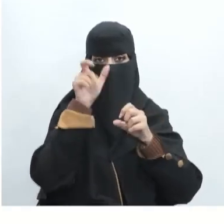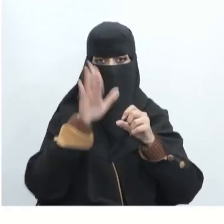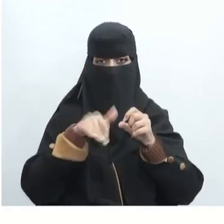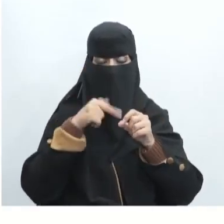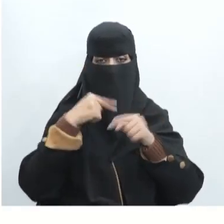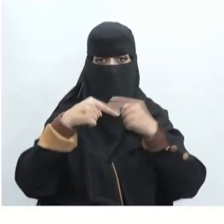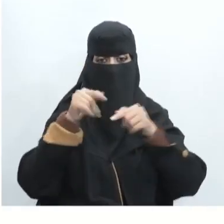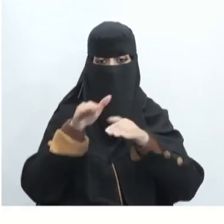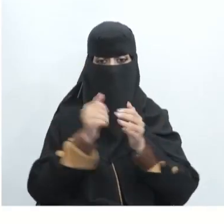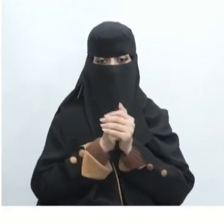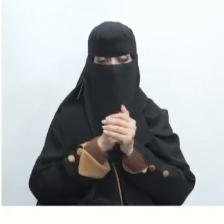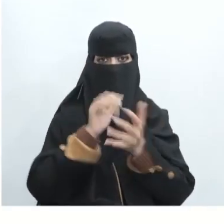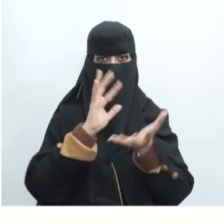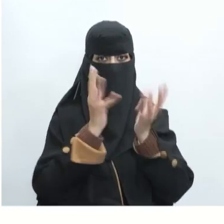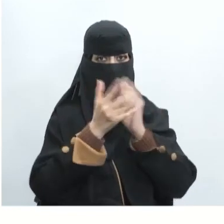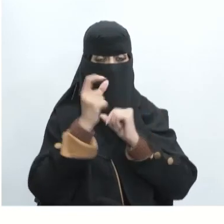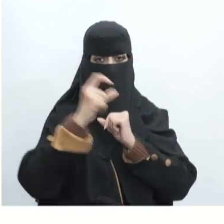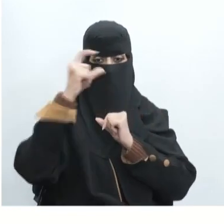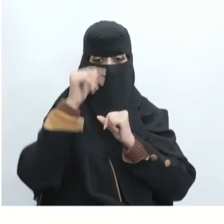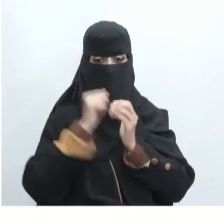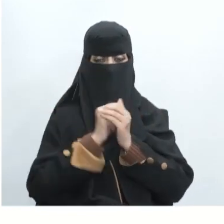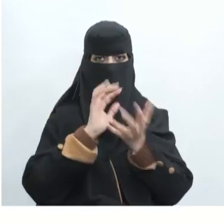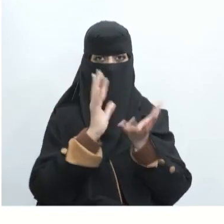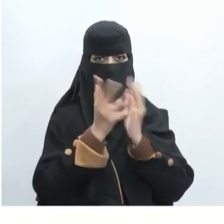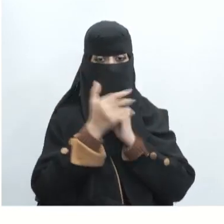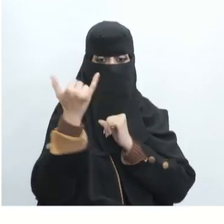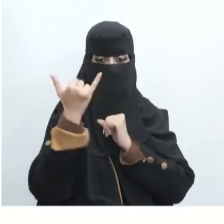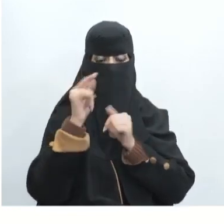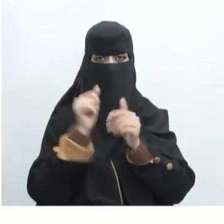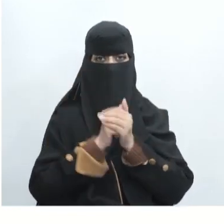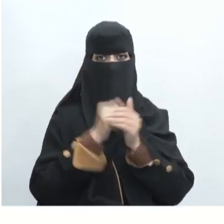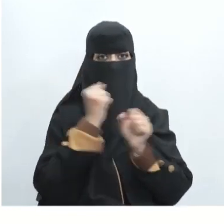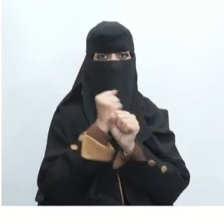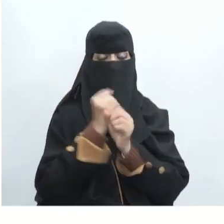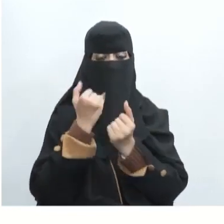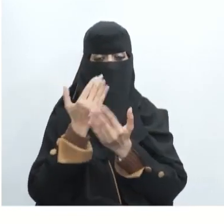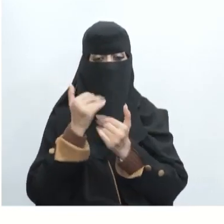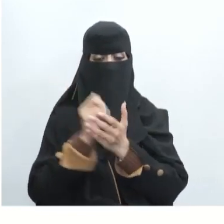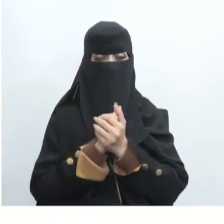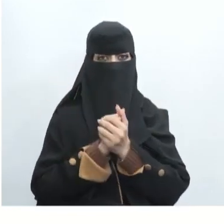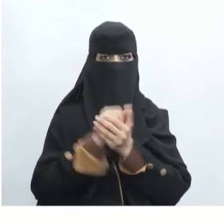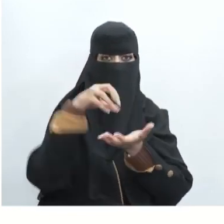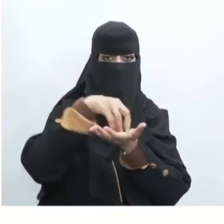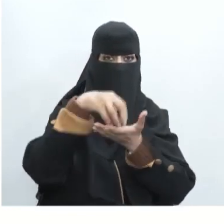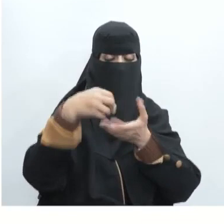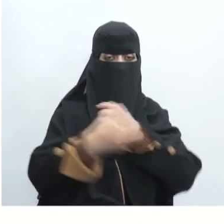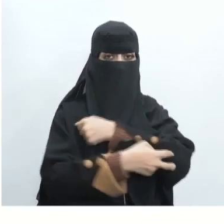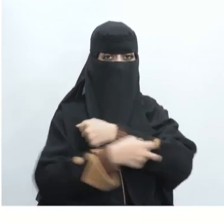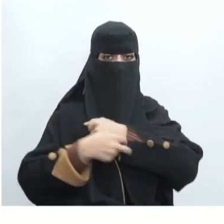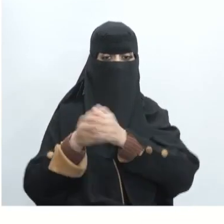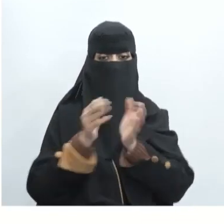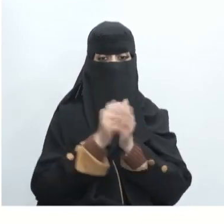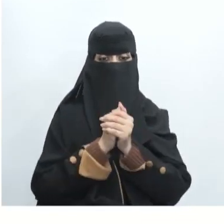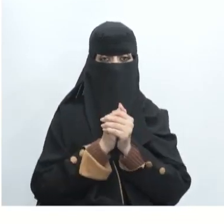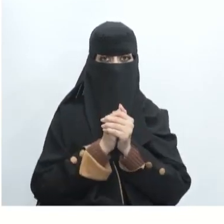الاتيه العالم الاسلامي العالم العربي البطاله الدول الفقيره